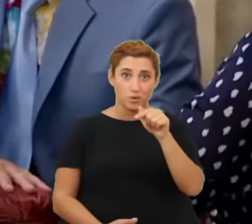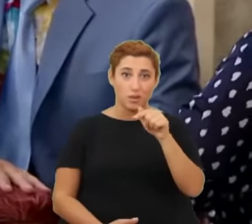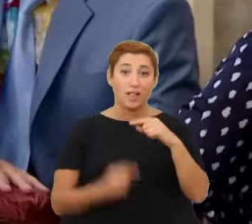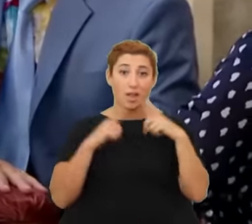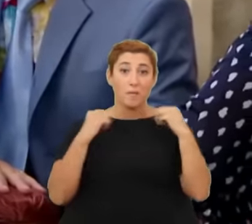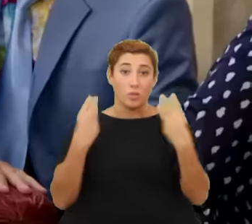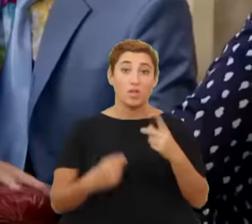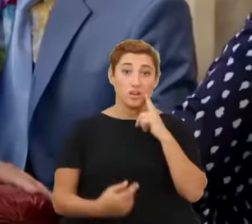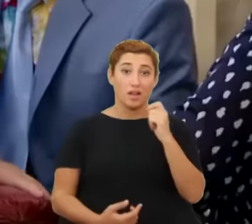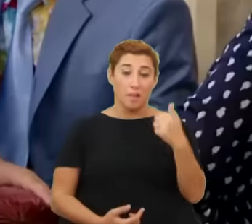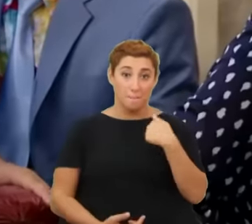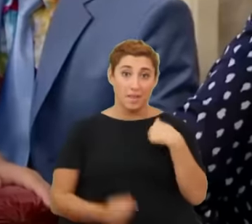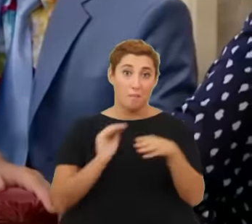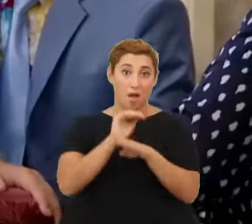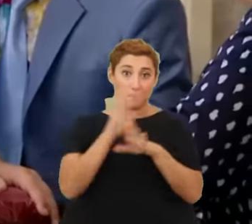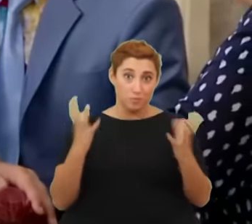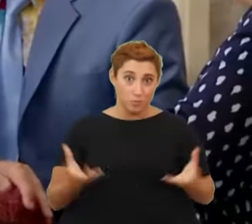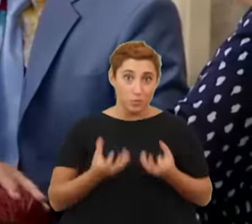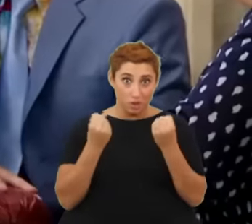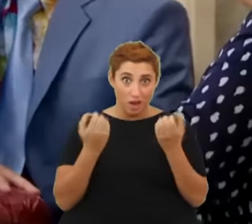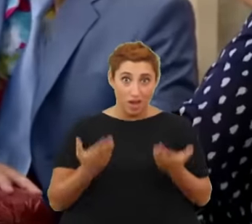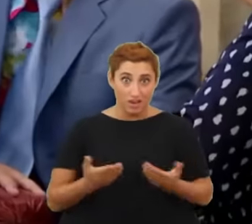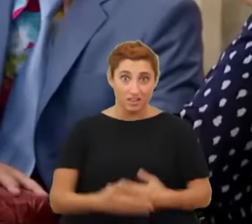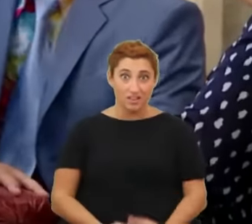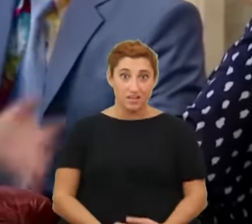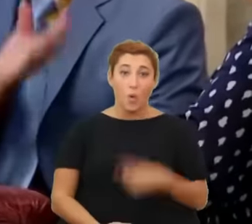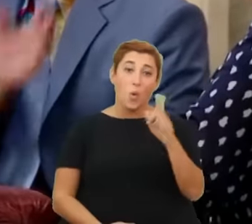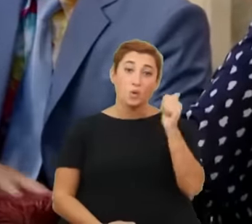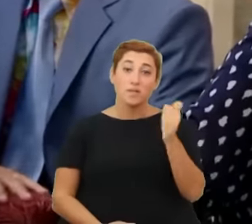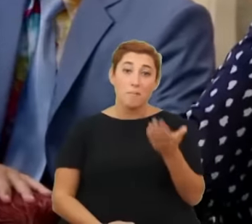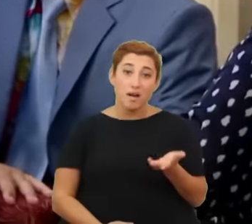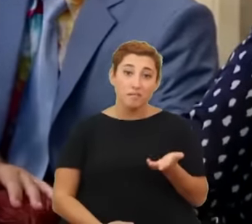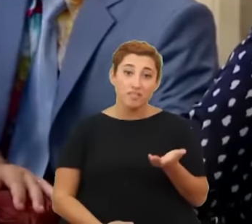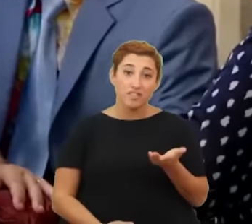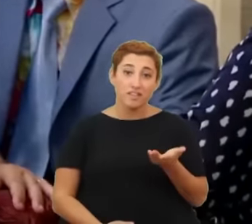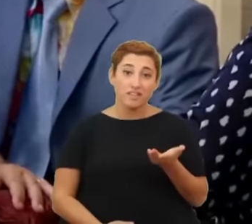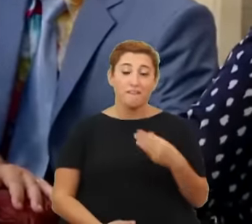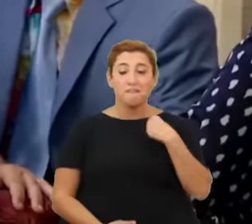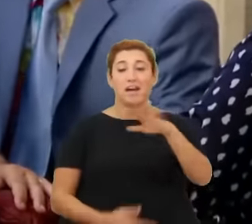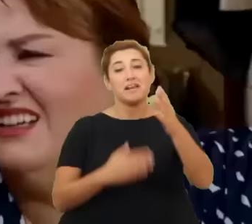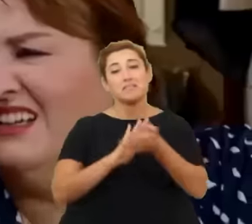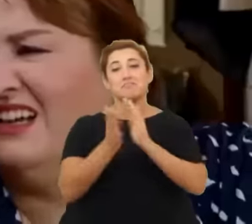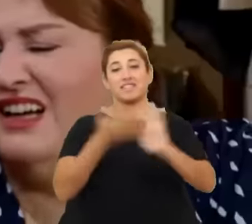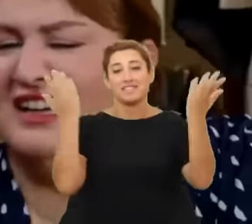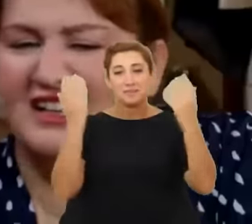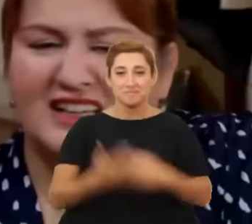damadım olacak herif benim hayatımı kurtardı, o zaman verdim